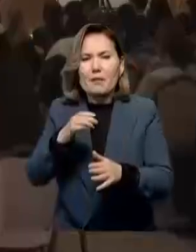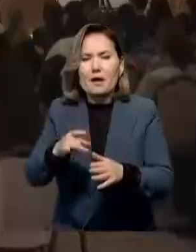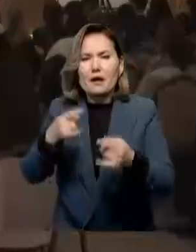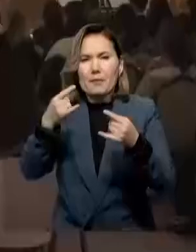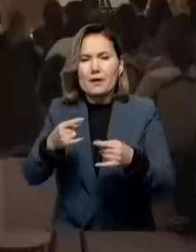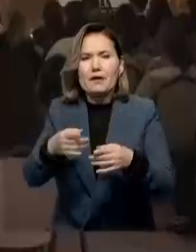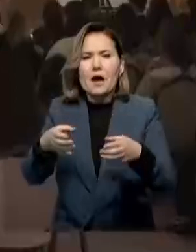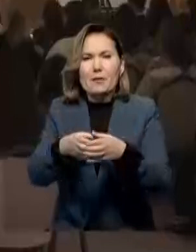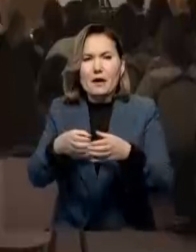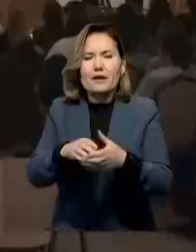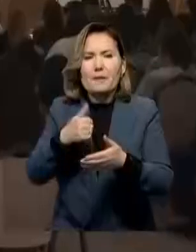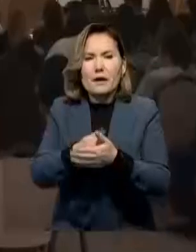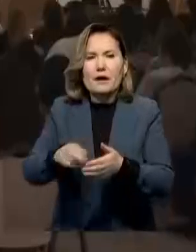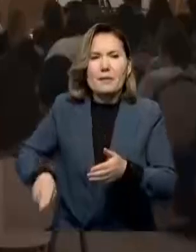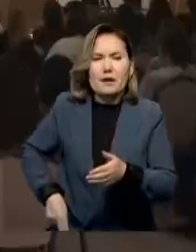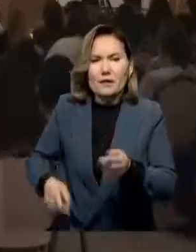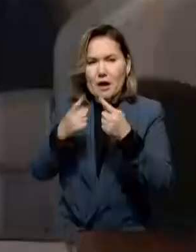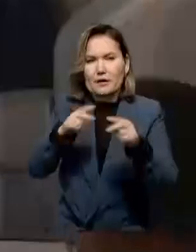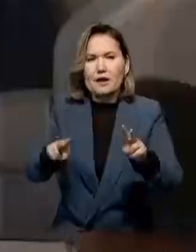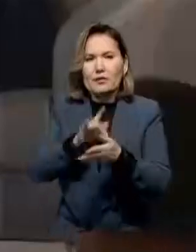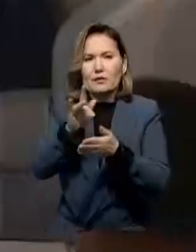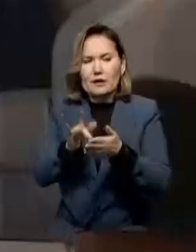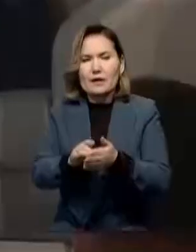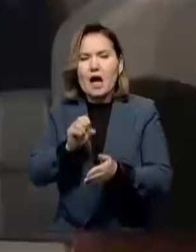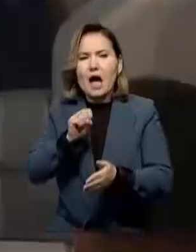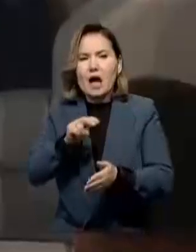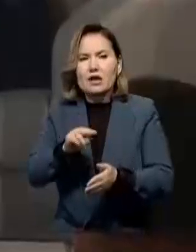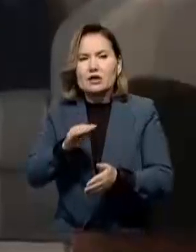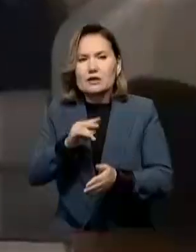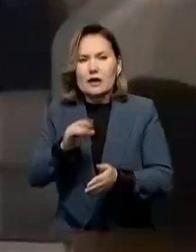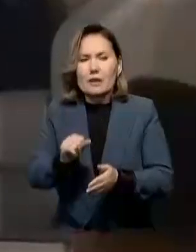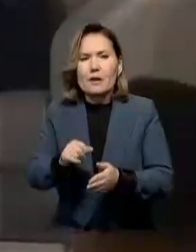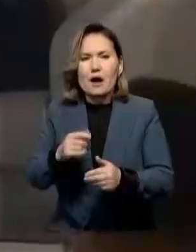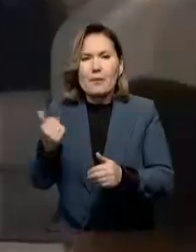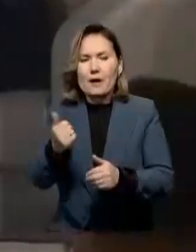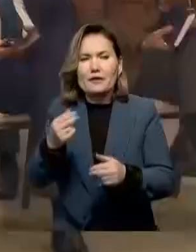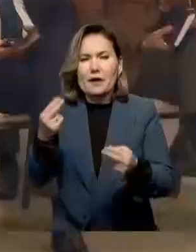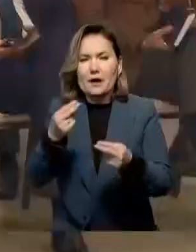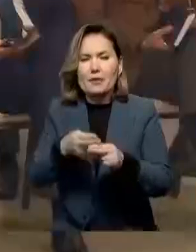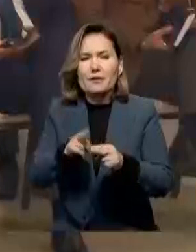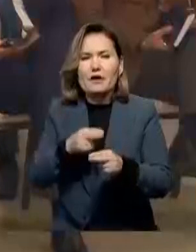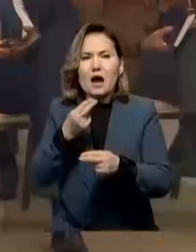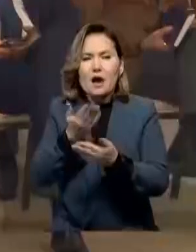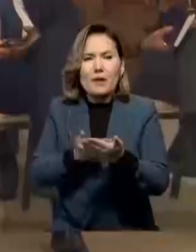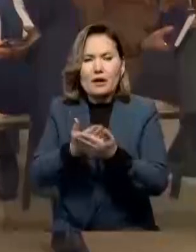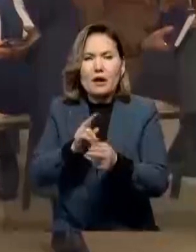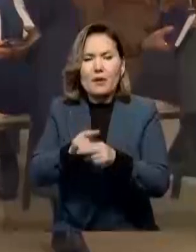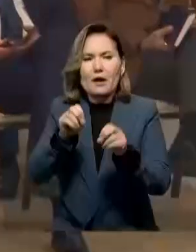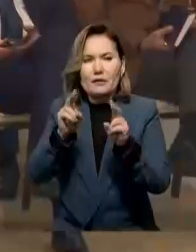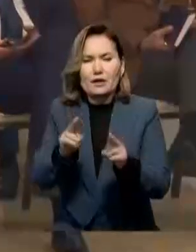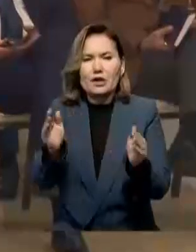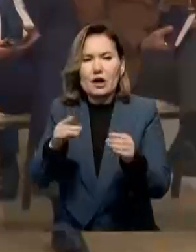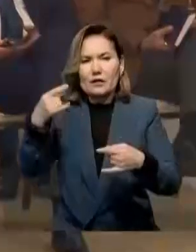тарататын медиа компанияның бас директоры мәлімдеді. Астанада өтіп жатқан Аль-Джазира апталығы шарасында дәріс оқыған маман